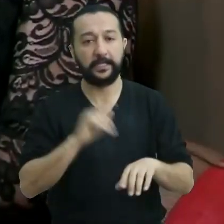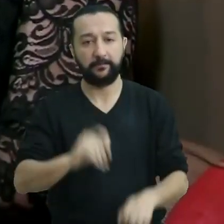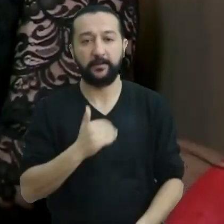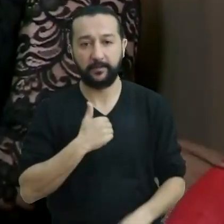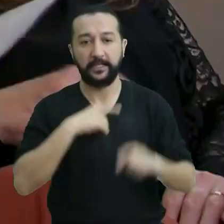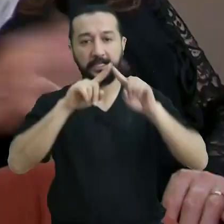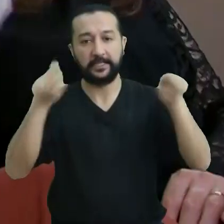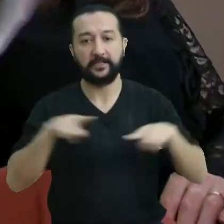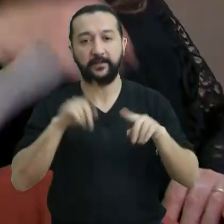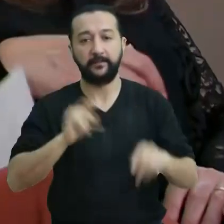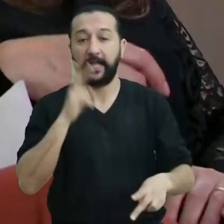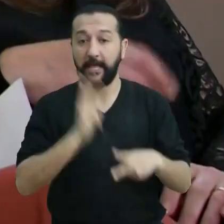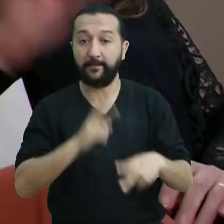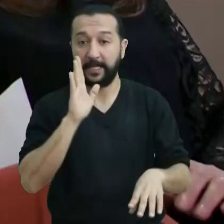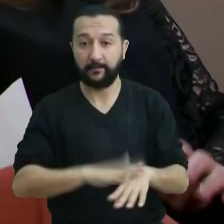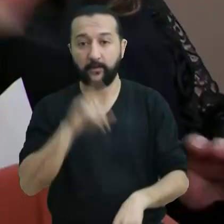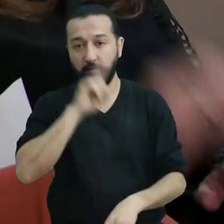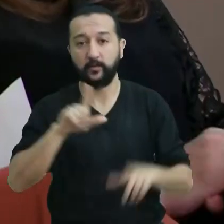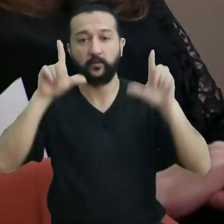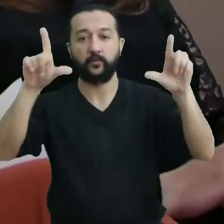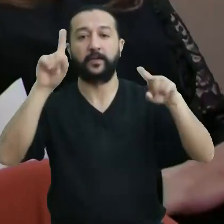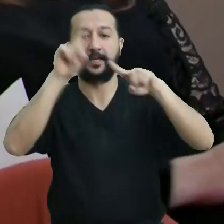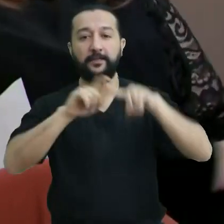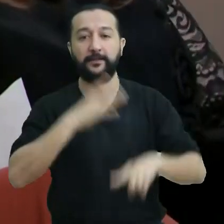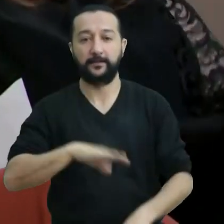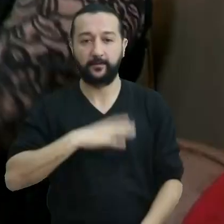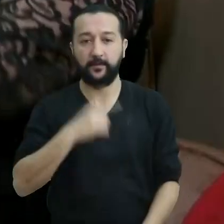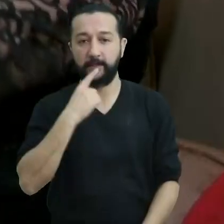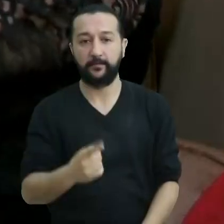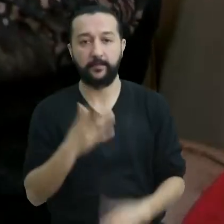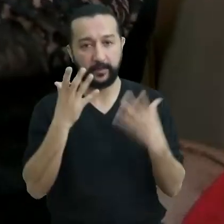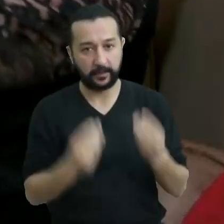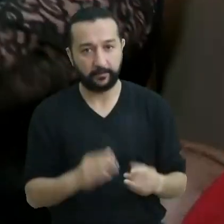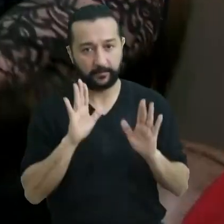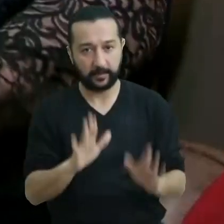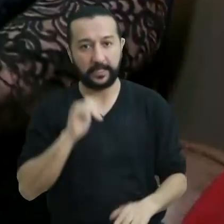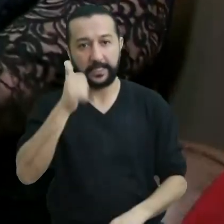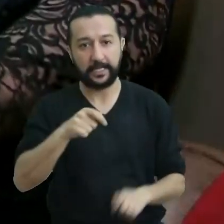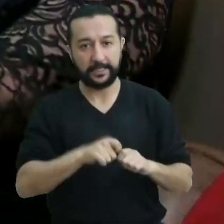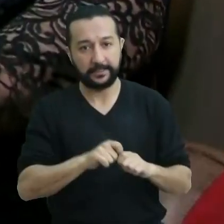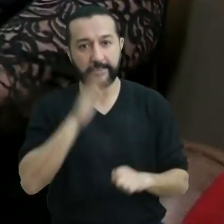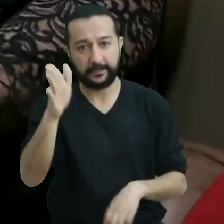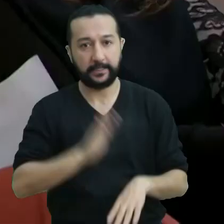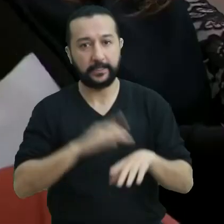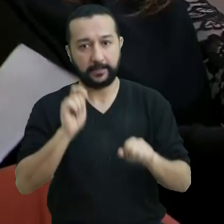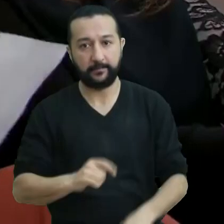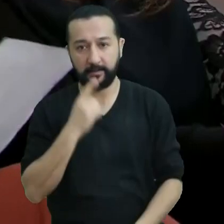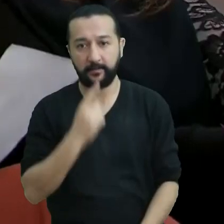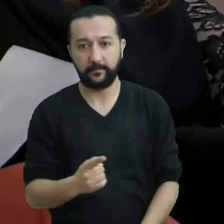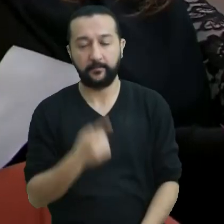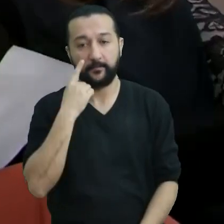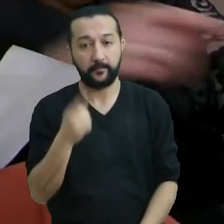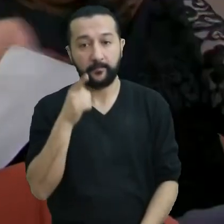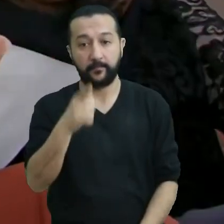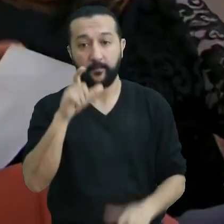ben, çerçeveletiririm. Ama hemen yaptır çünkü bir an önce duvarımda görmek istiyorum. Tamam ya, yarın işe giderken hallederim işte.